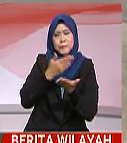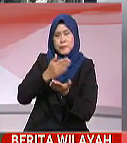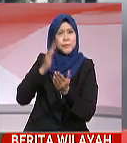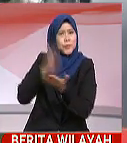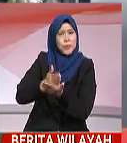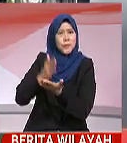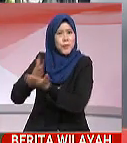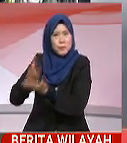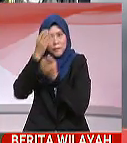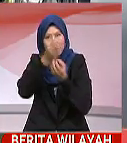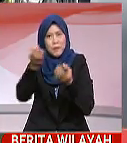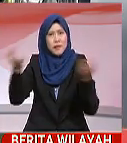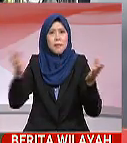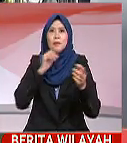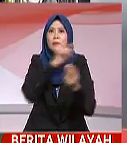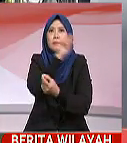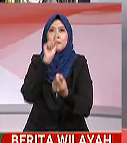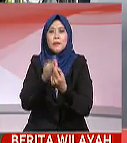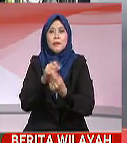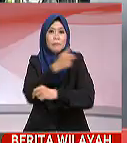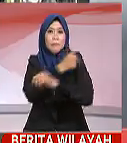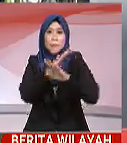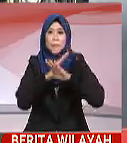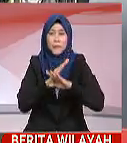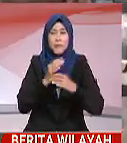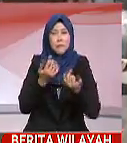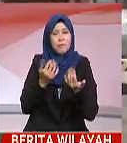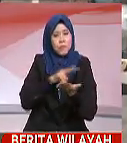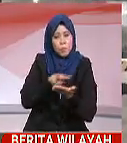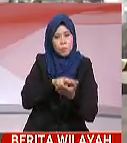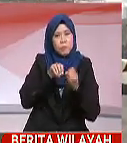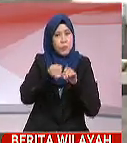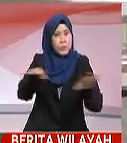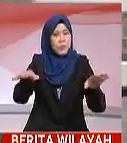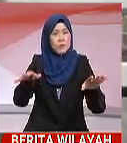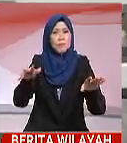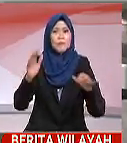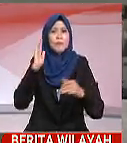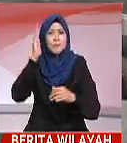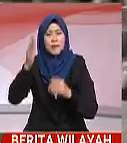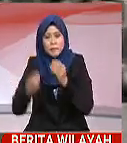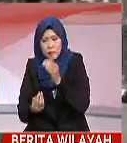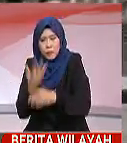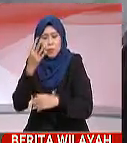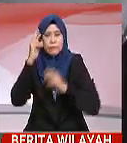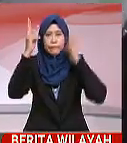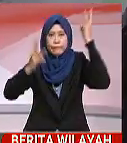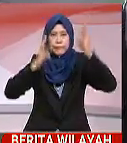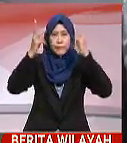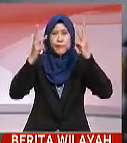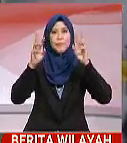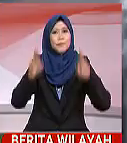tidak tepat mengenai suntikan vaksin itu yang tular di media sosial sehingga menimbulkan keraguan dalam kalangan